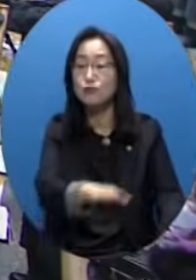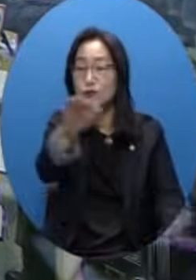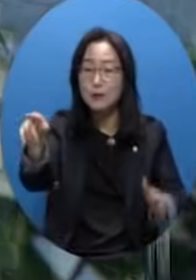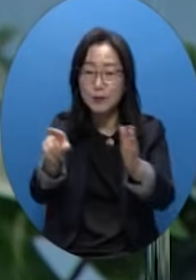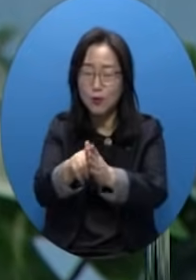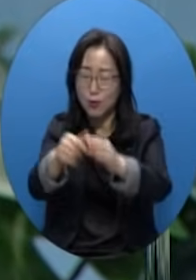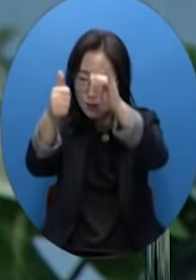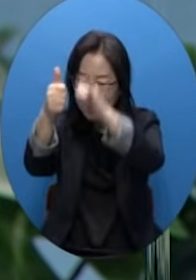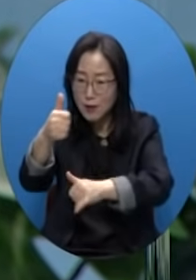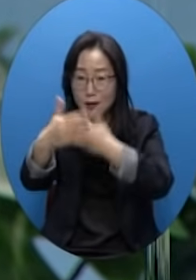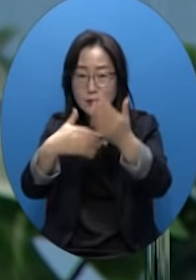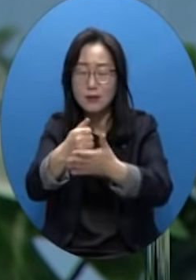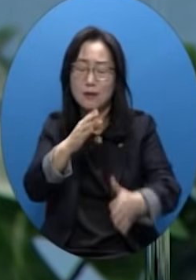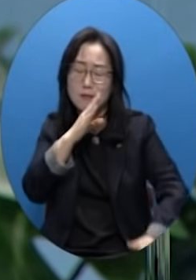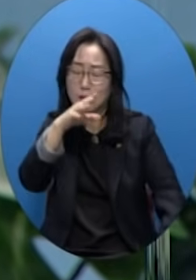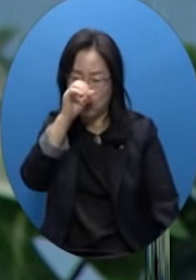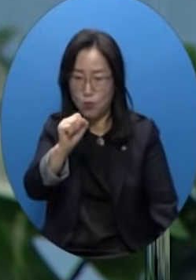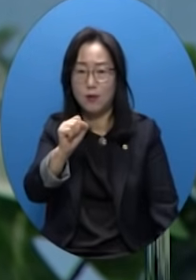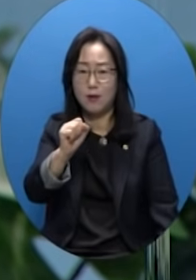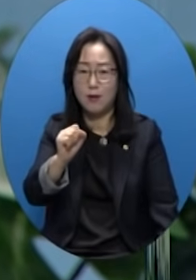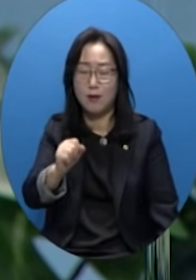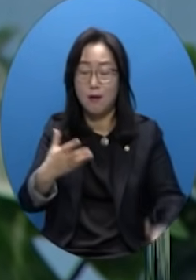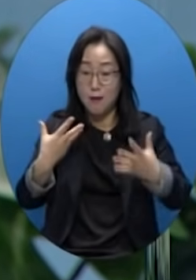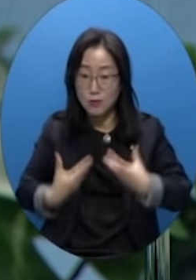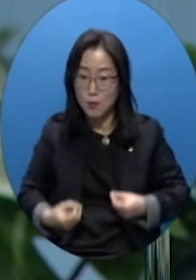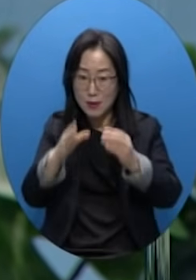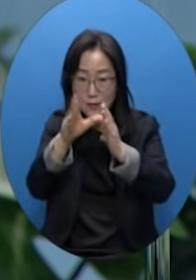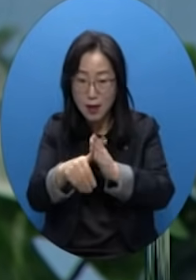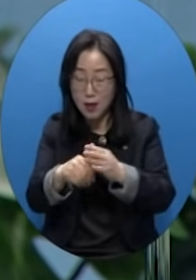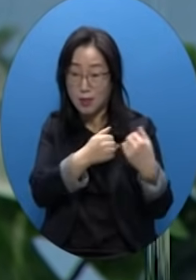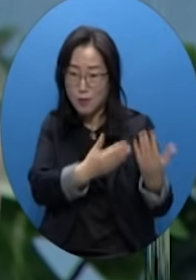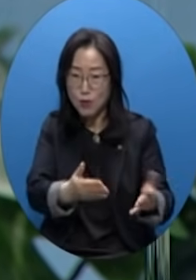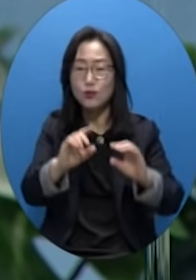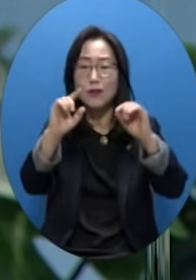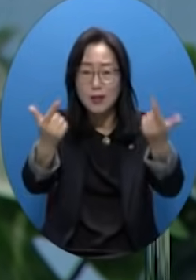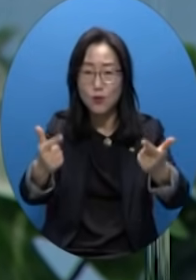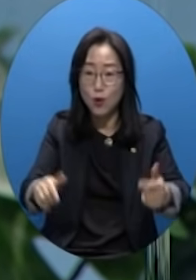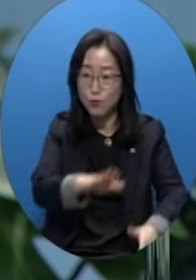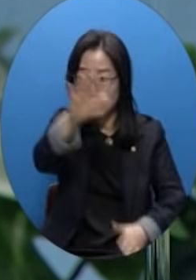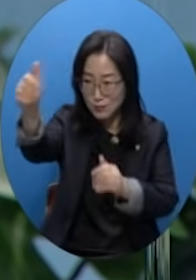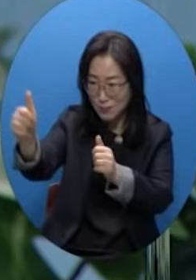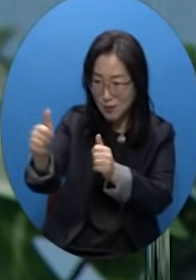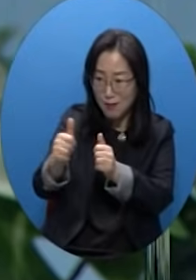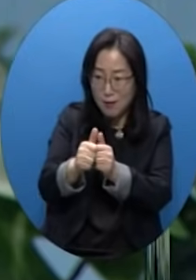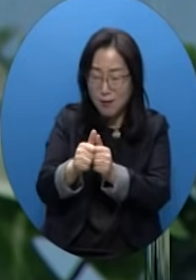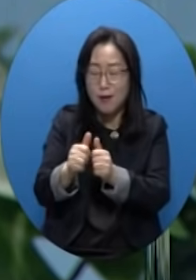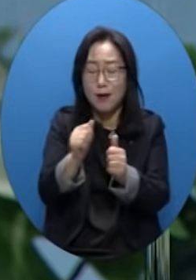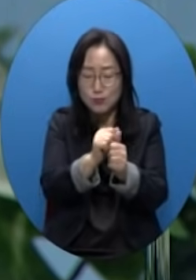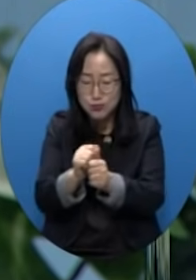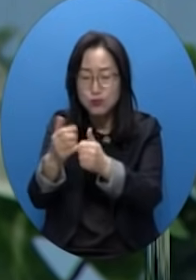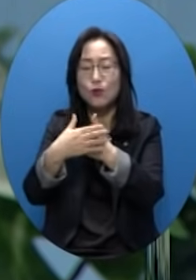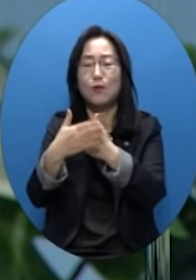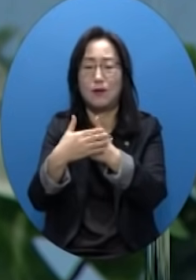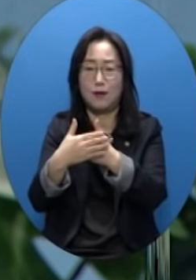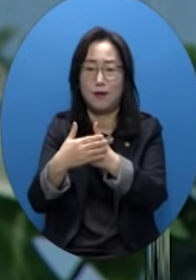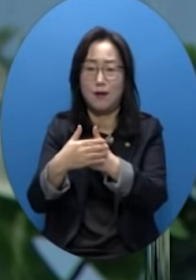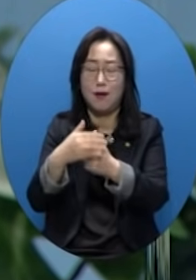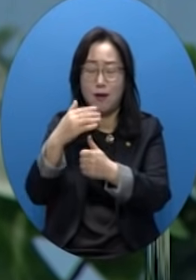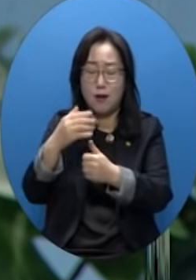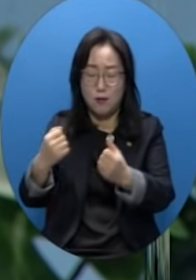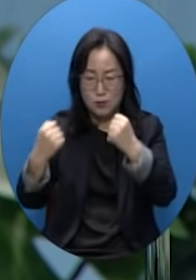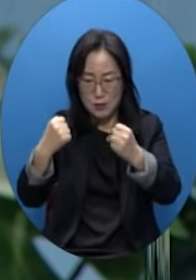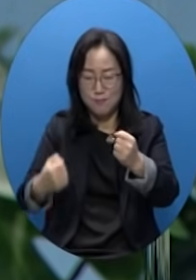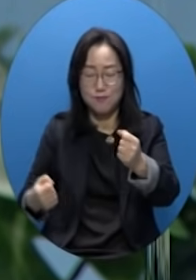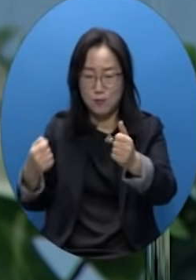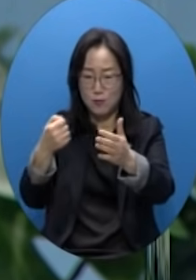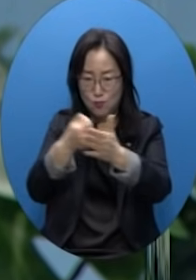하려면 참으로 2 신아람 있습니다 절망의 때 우리 그냥 내버려 두지 아니하시고 우리 곁에 오셔서 우리를 부터 를 치며 우리에게 온기를 주시고